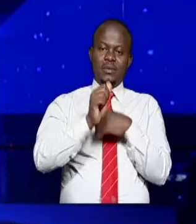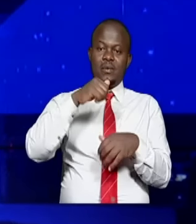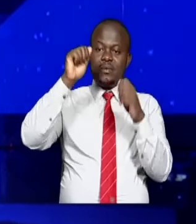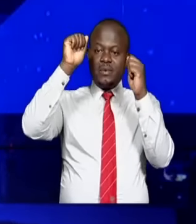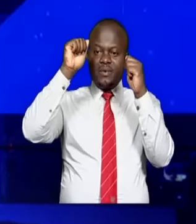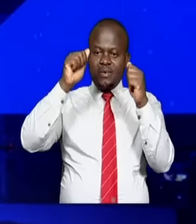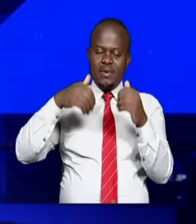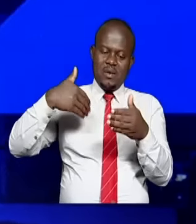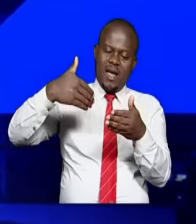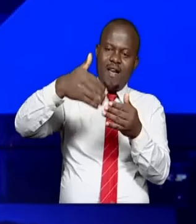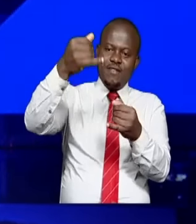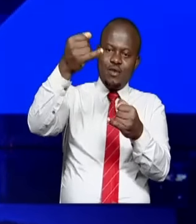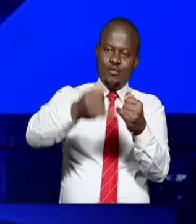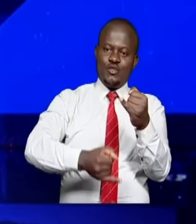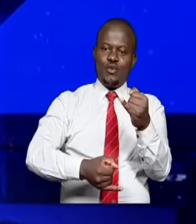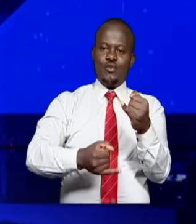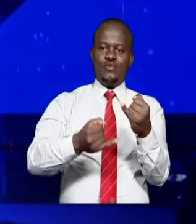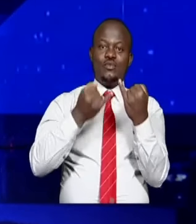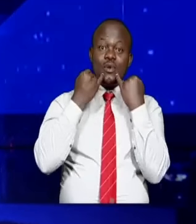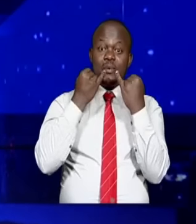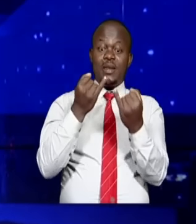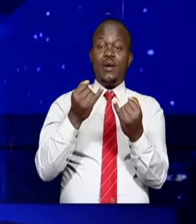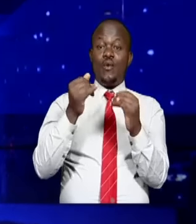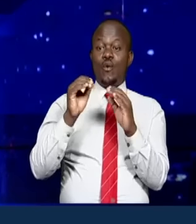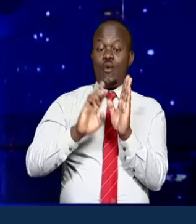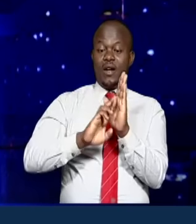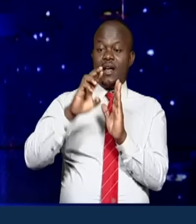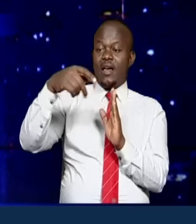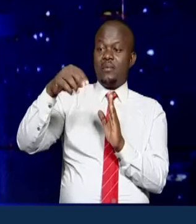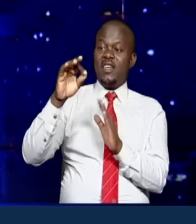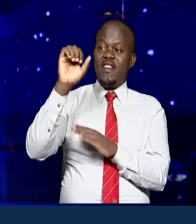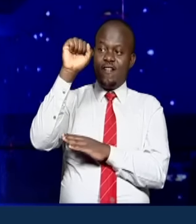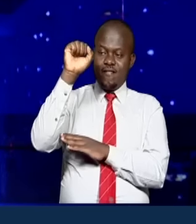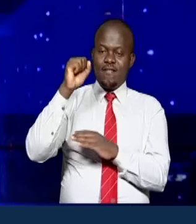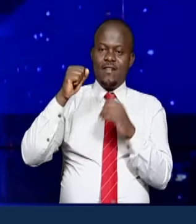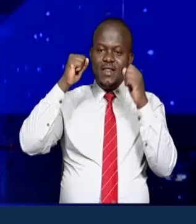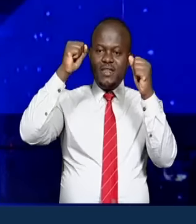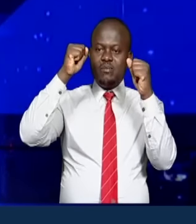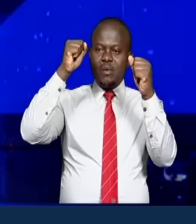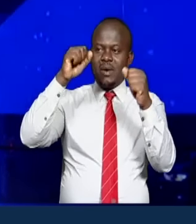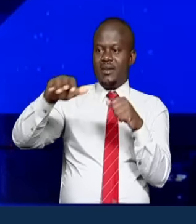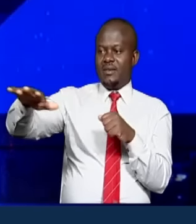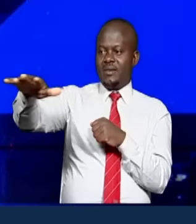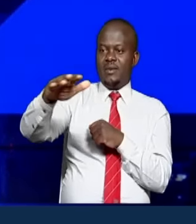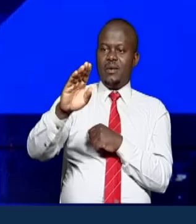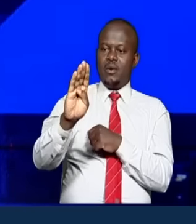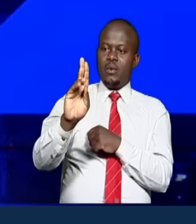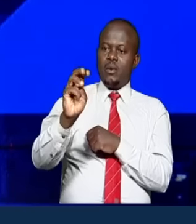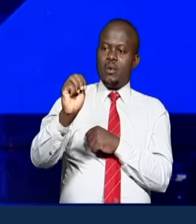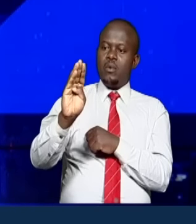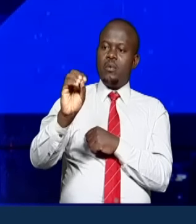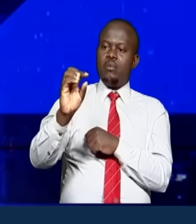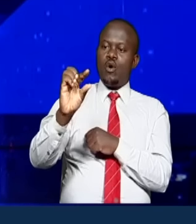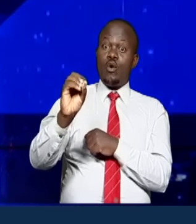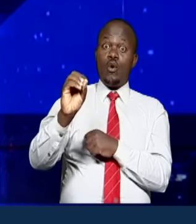biri kugenda bigana ku musozo tubwira ko umukandida wa FPR Inkotanyi yamamarije ibumbogo ni mu karere ka Gasabo yiyamamaza